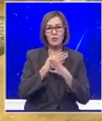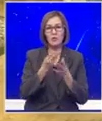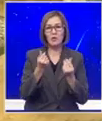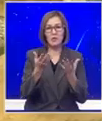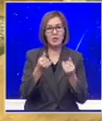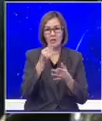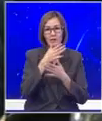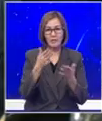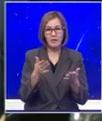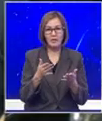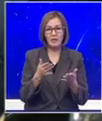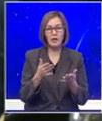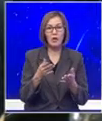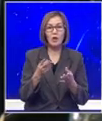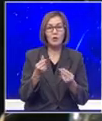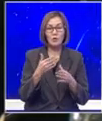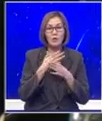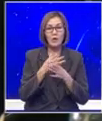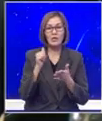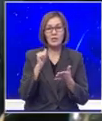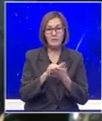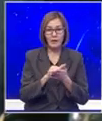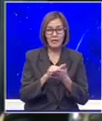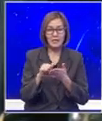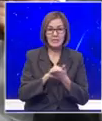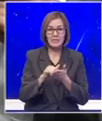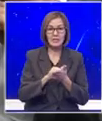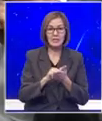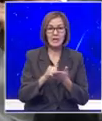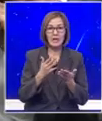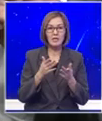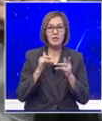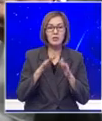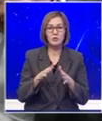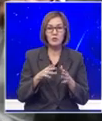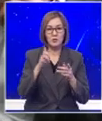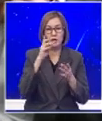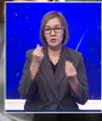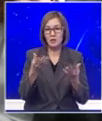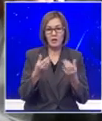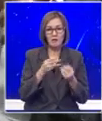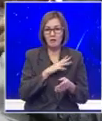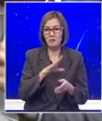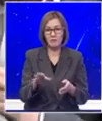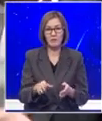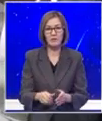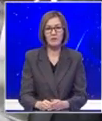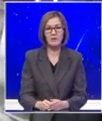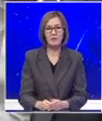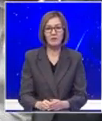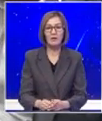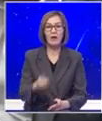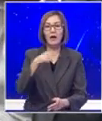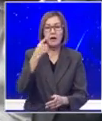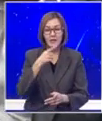қағаз жүзінде субсидиялар бар, бірақ іс жүзінде оның қызығын ешкім көріп отырған жоқ. Сөзбен айтылады, а бірақ берілмейді